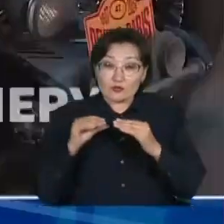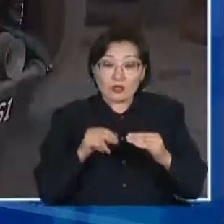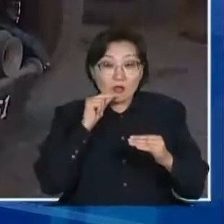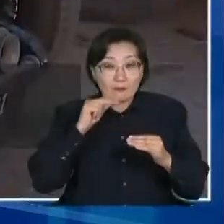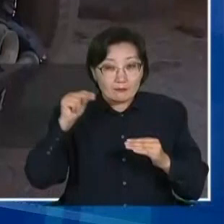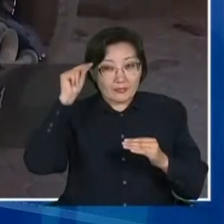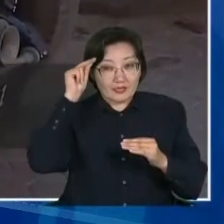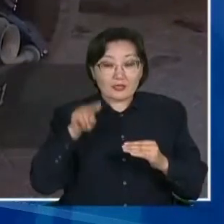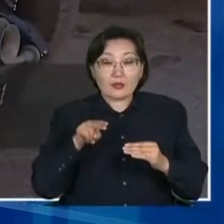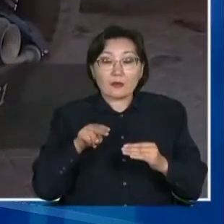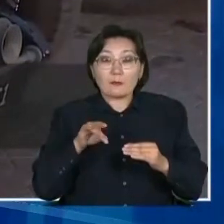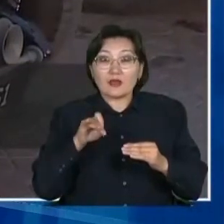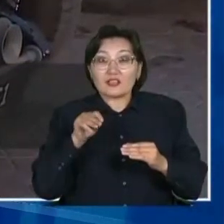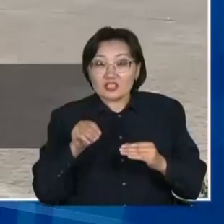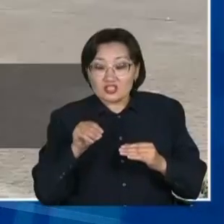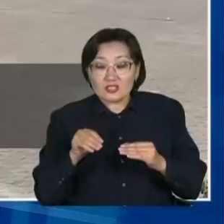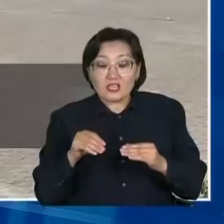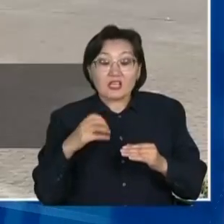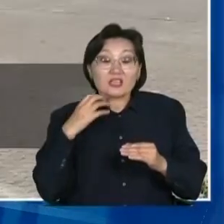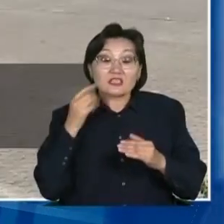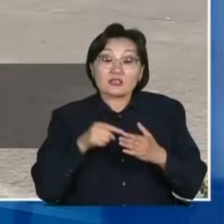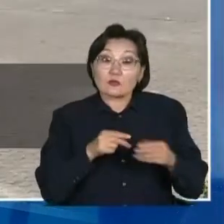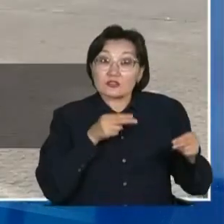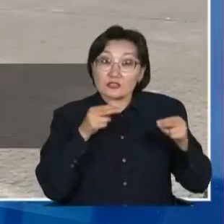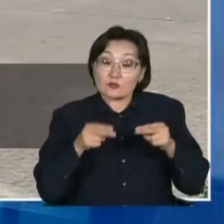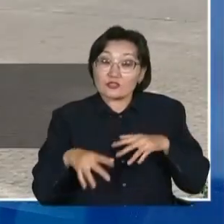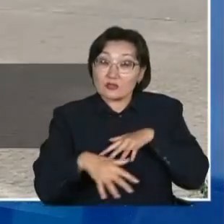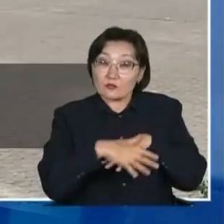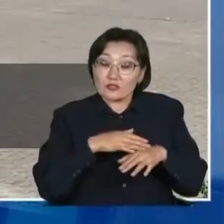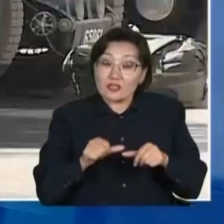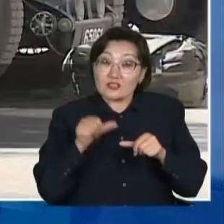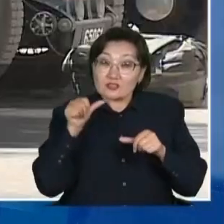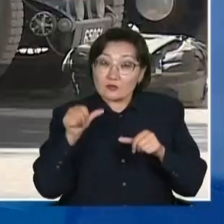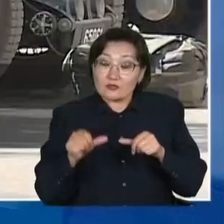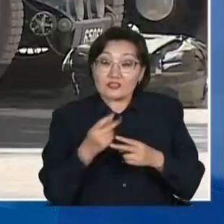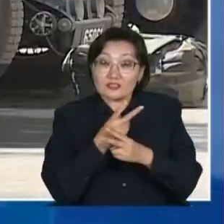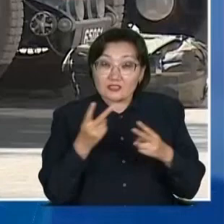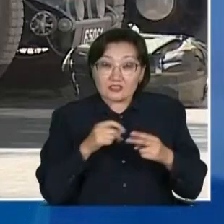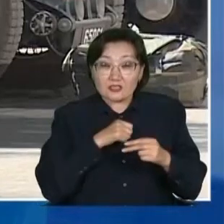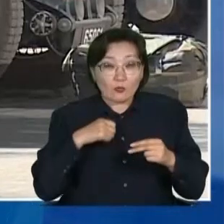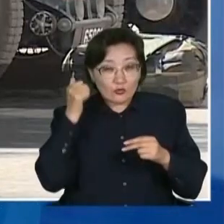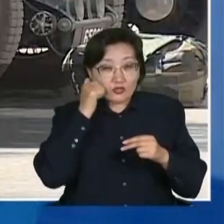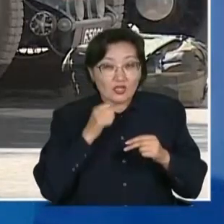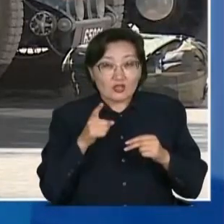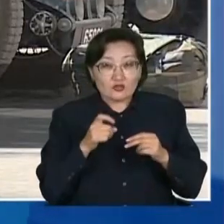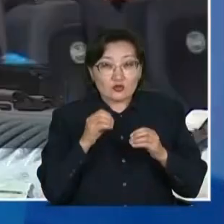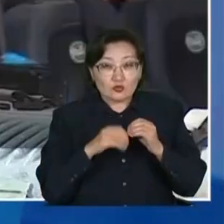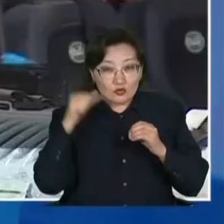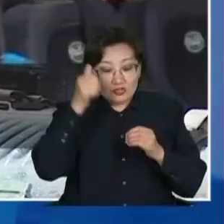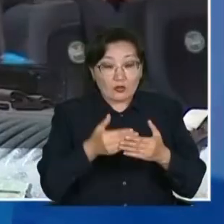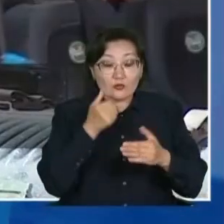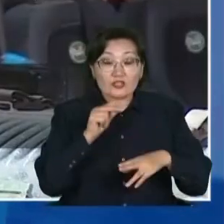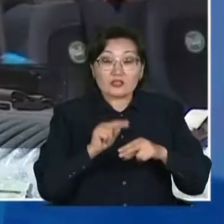Пекин-Париж ретро-ралли аясында қызылордаға табан тірепті. Шорт ерекше қыласпен қараған көліктердің ең ескісі 110 жыл бұрын